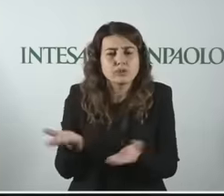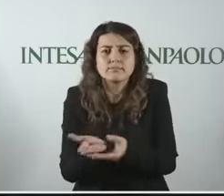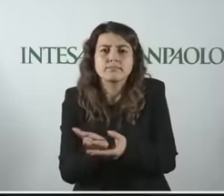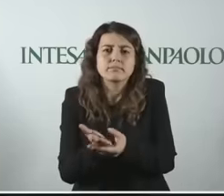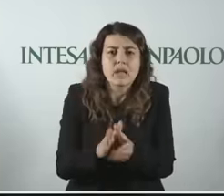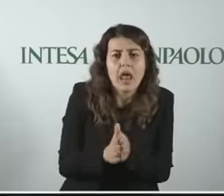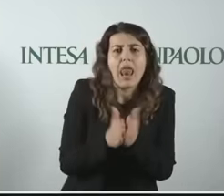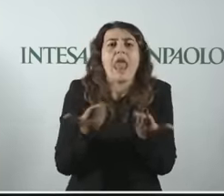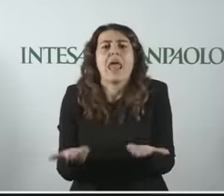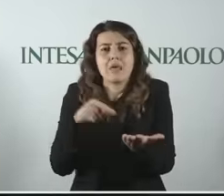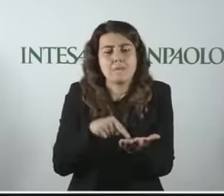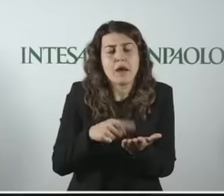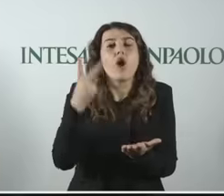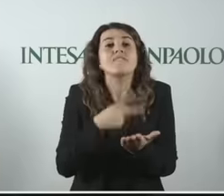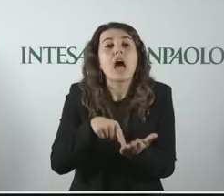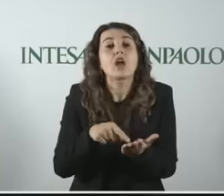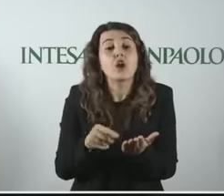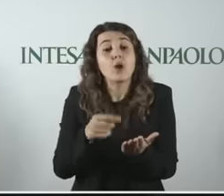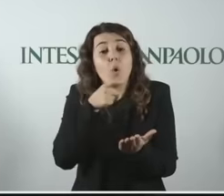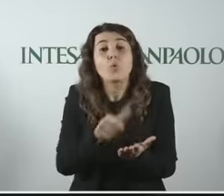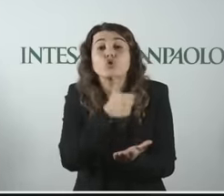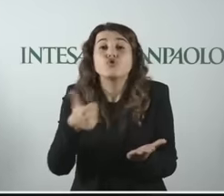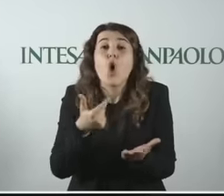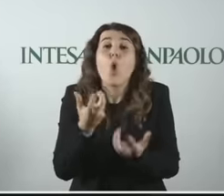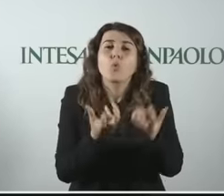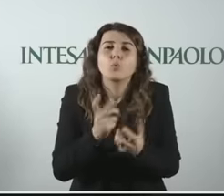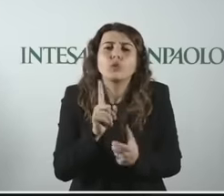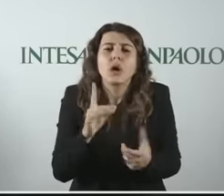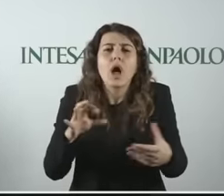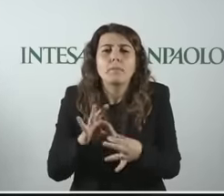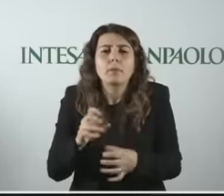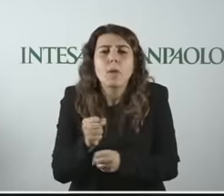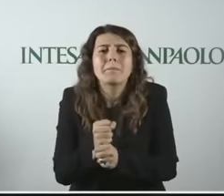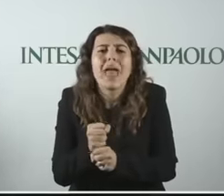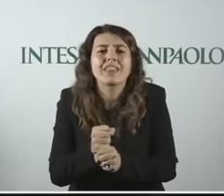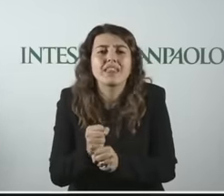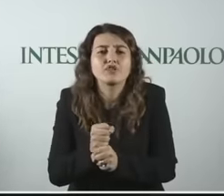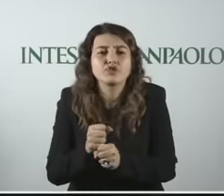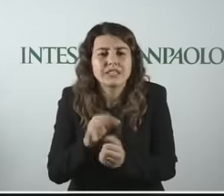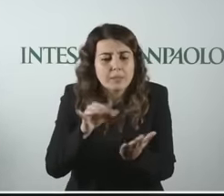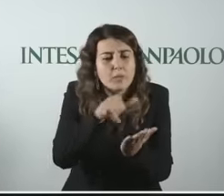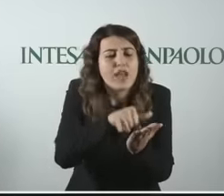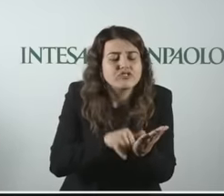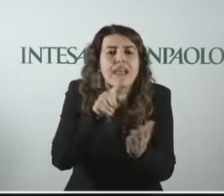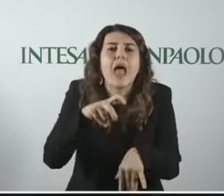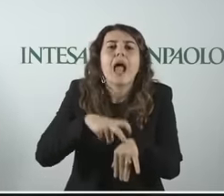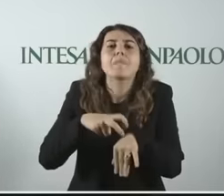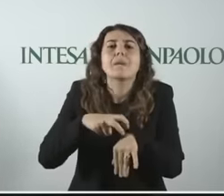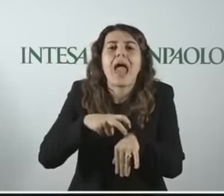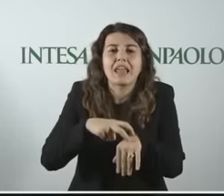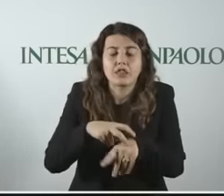ricette di cucina Anzi perlopiù prescrizioni medicinali ricette Quindi in senso medico